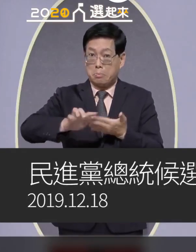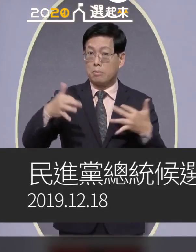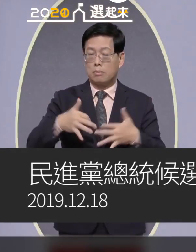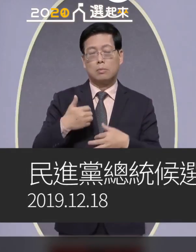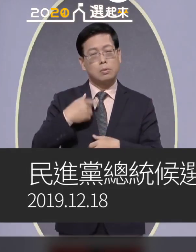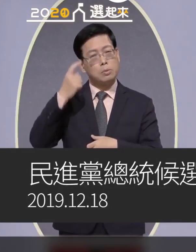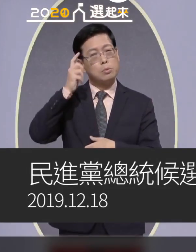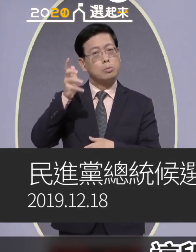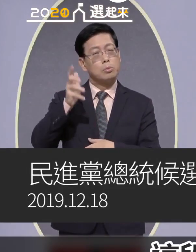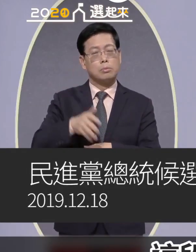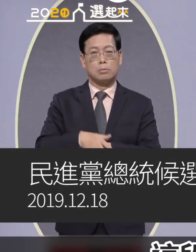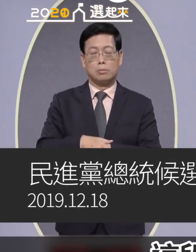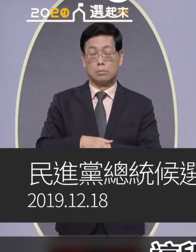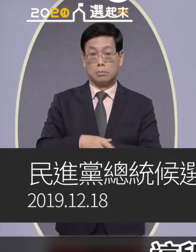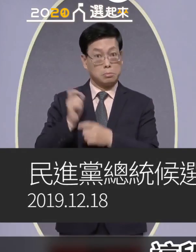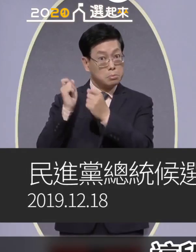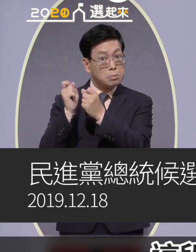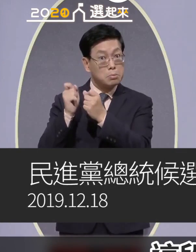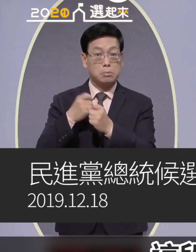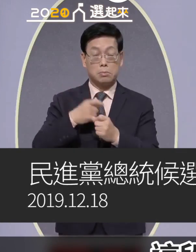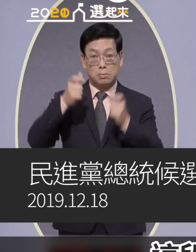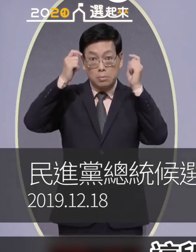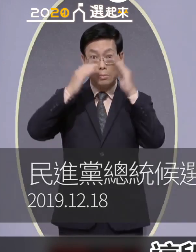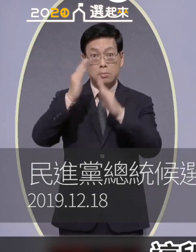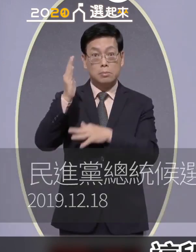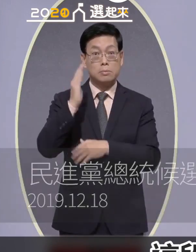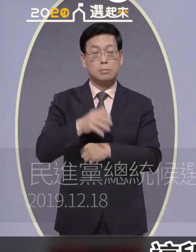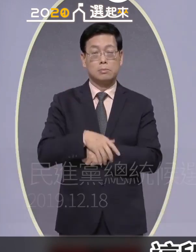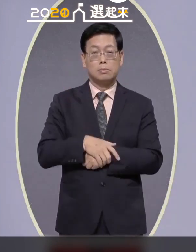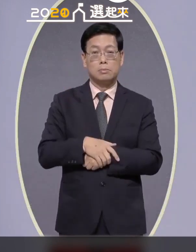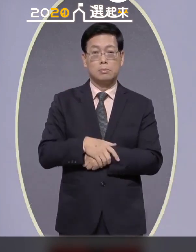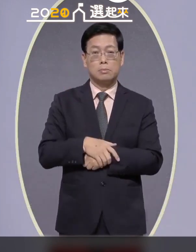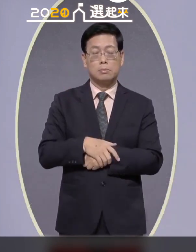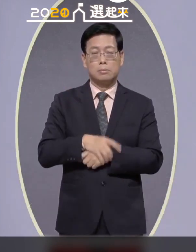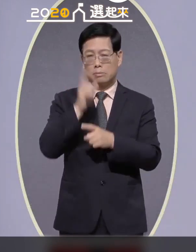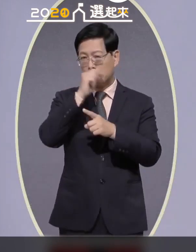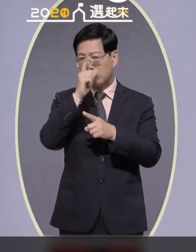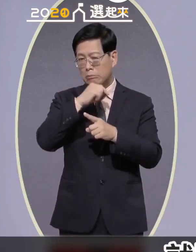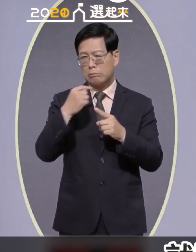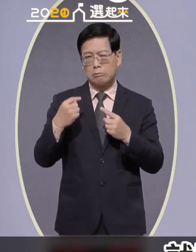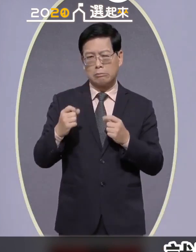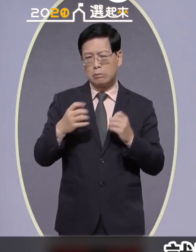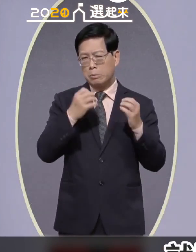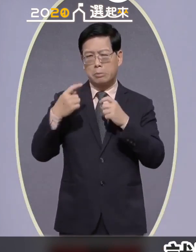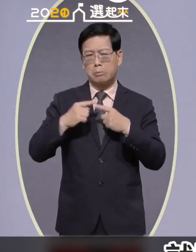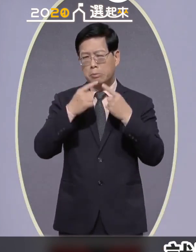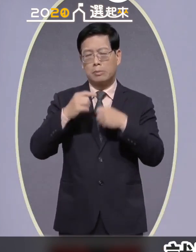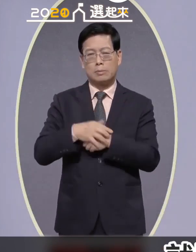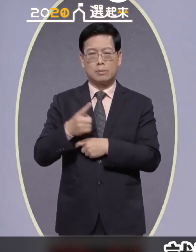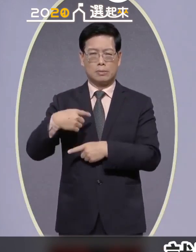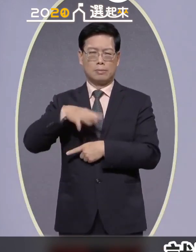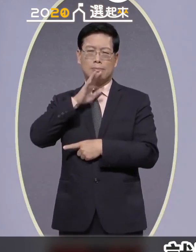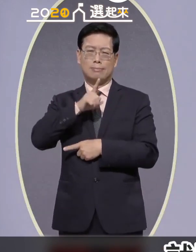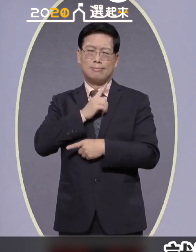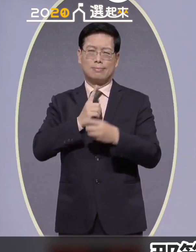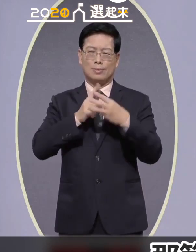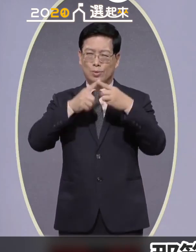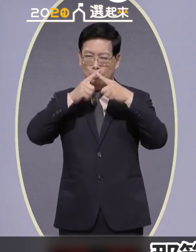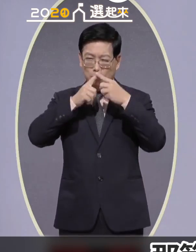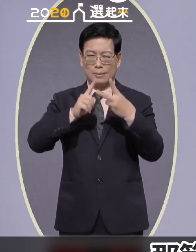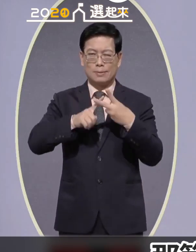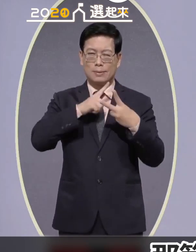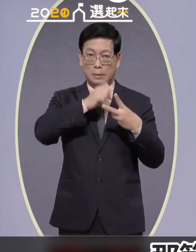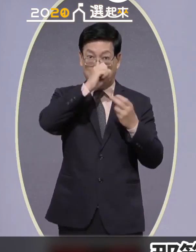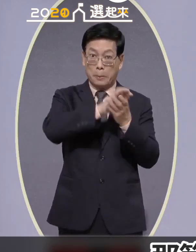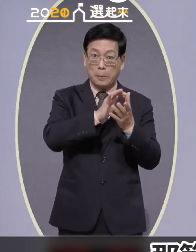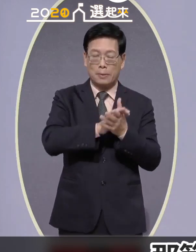倒是要问一下，这段期间以来，高雄市政府一直在讨论一件事，就是闺蜜变主蜜的事情。那